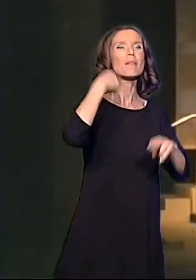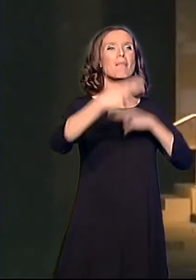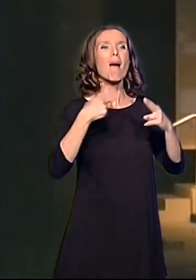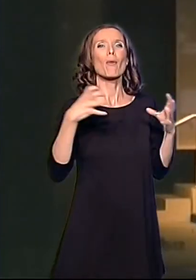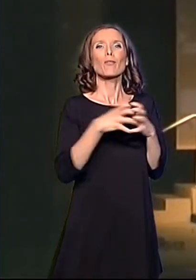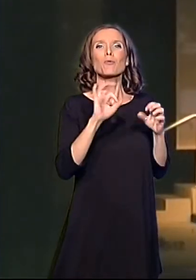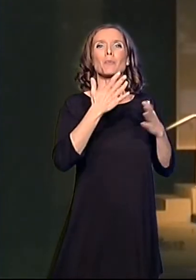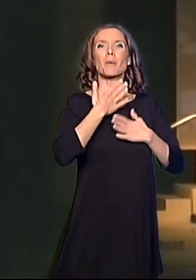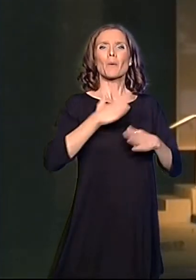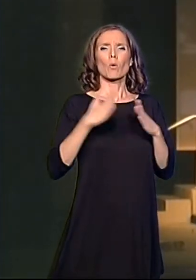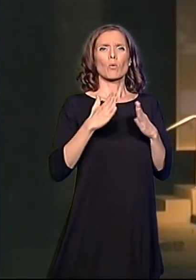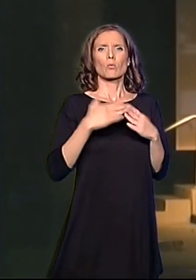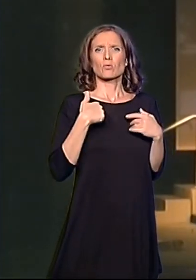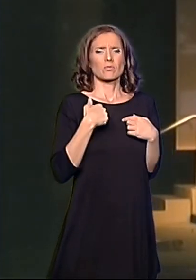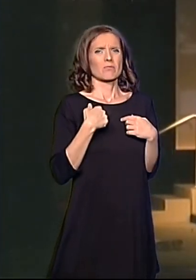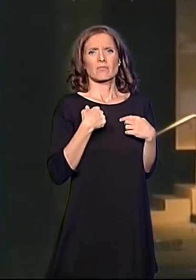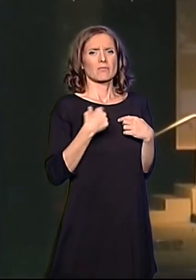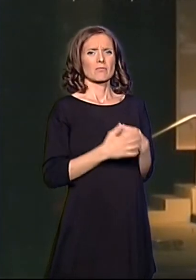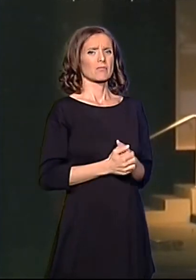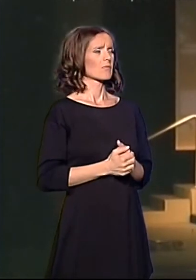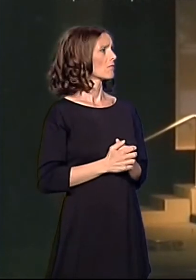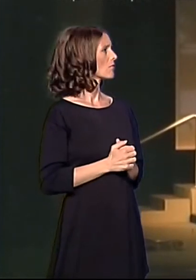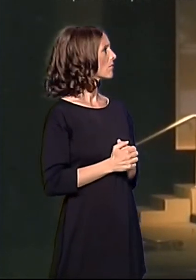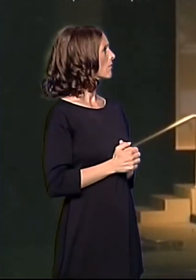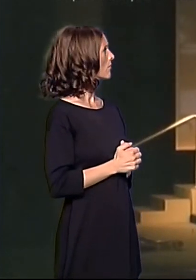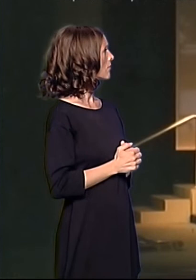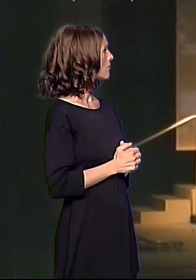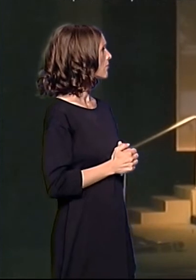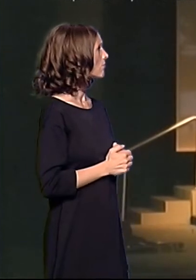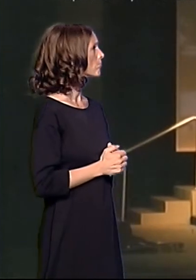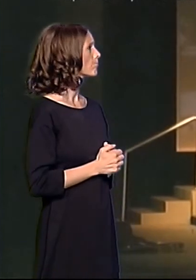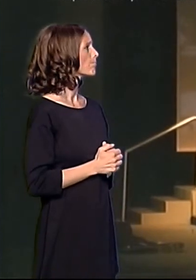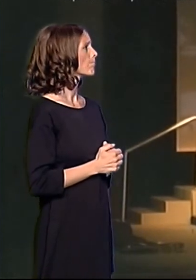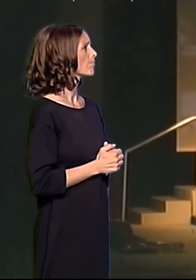družim. Nikad neće biti sreća sam. Nikad.